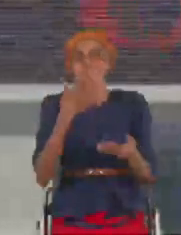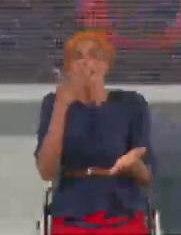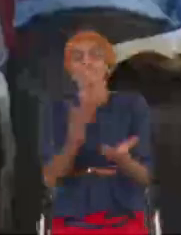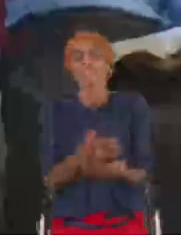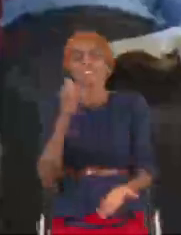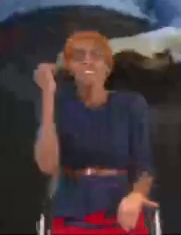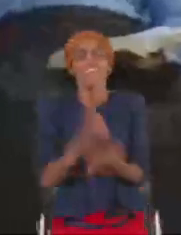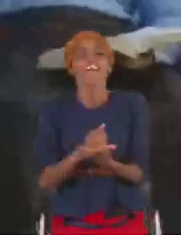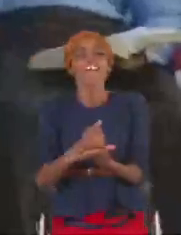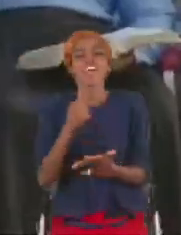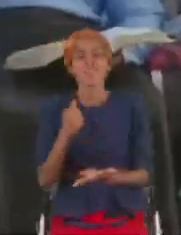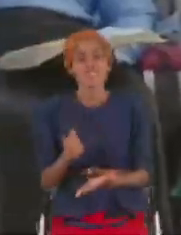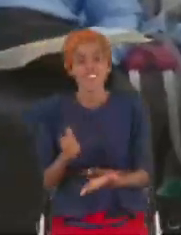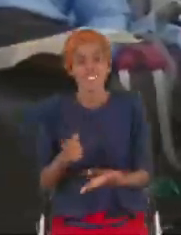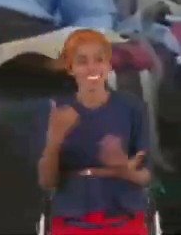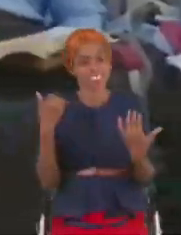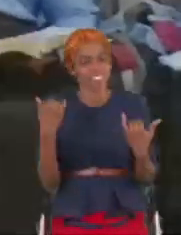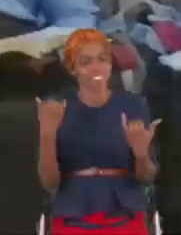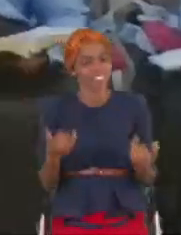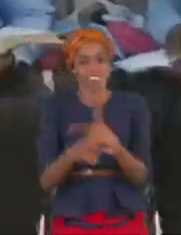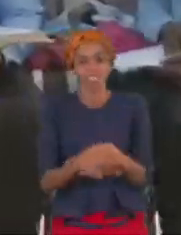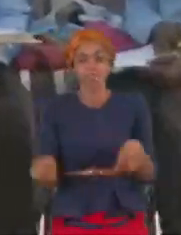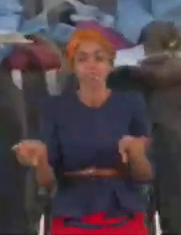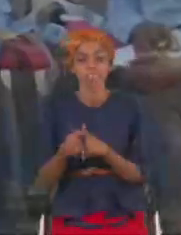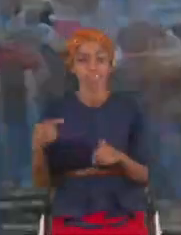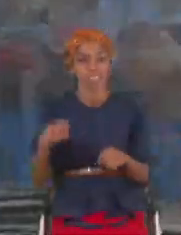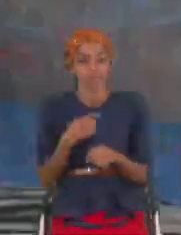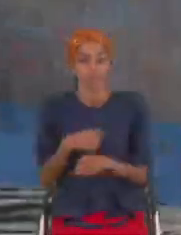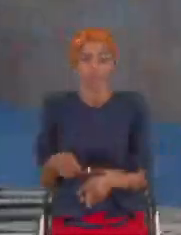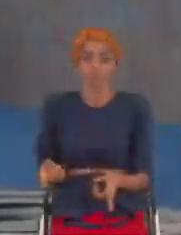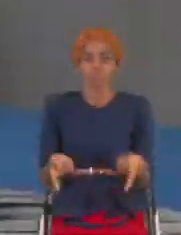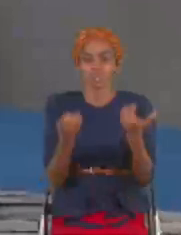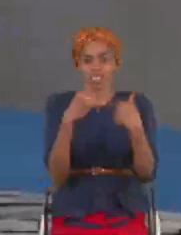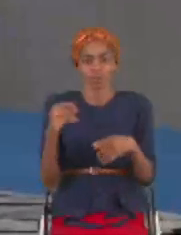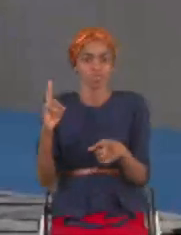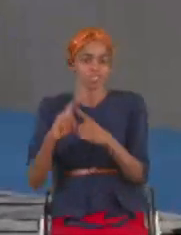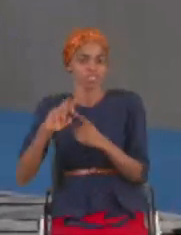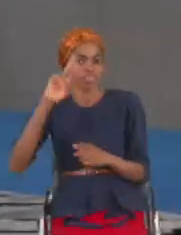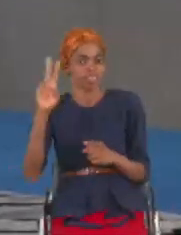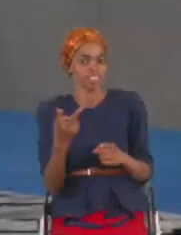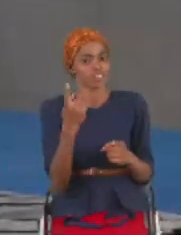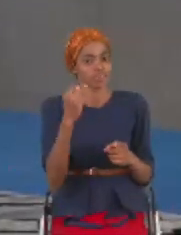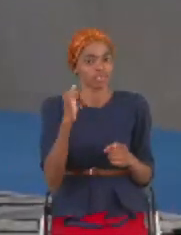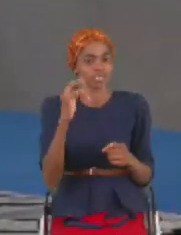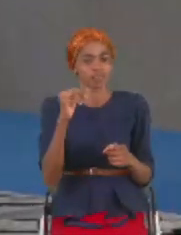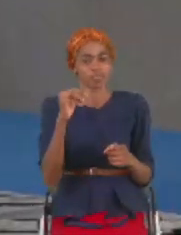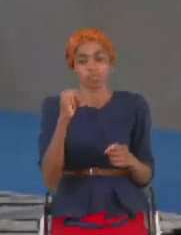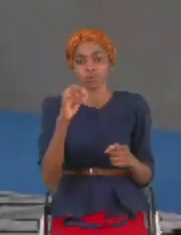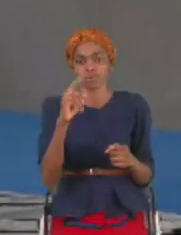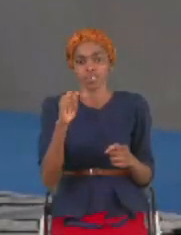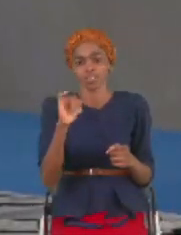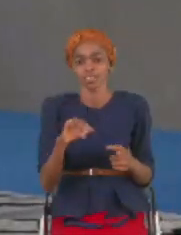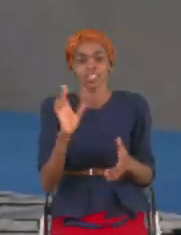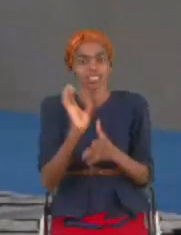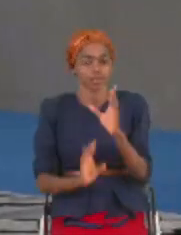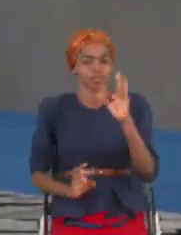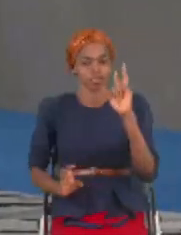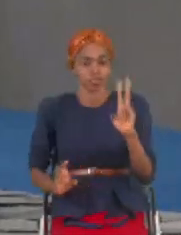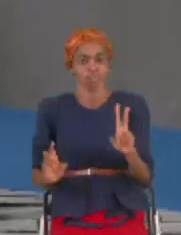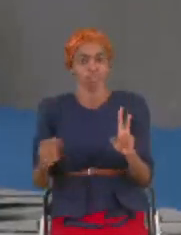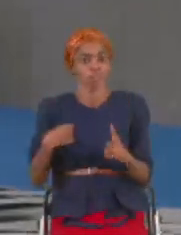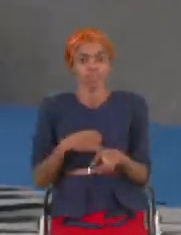aubenas mène aujourd'hui comme un nom venons en deuxième thimoté au chapitre 2 nous